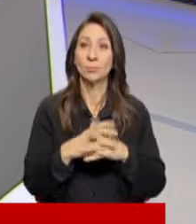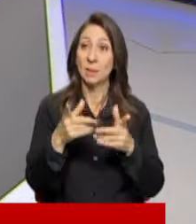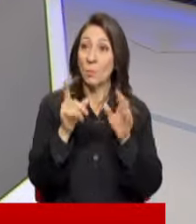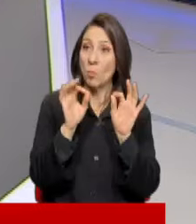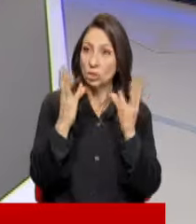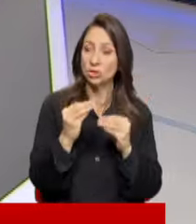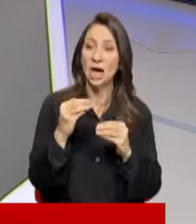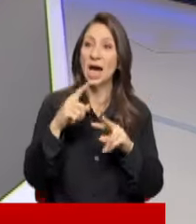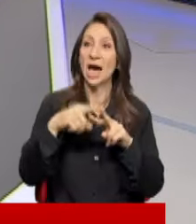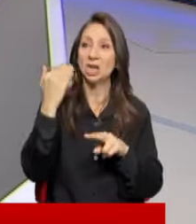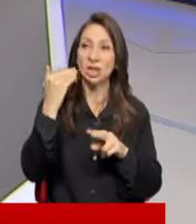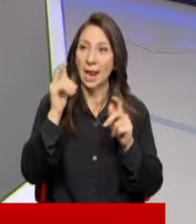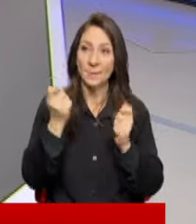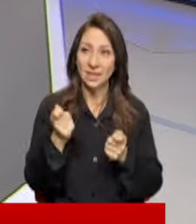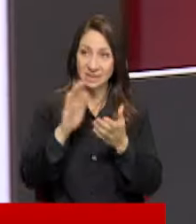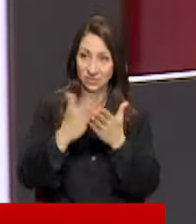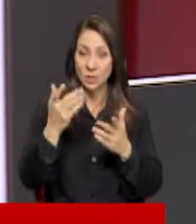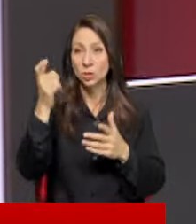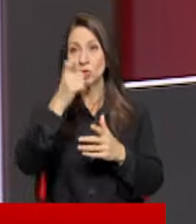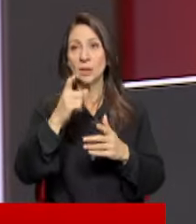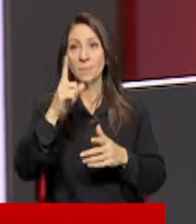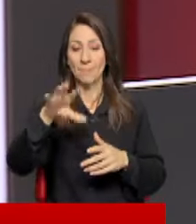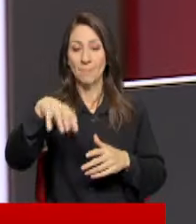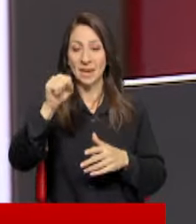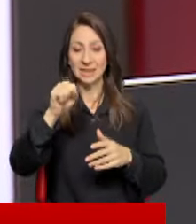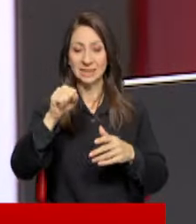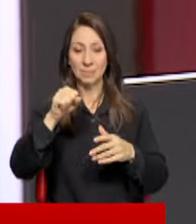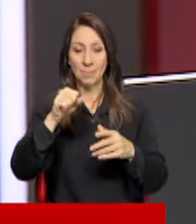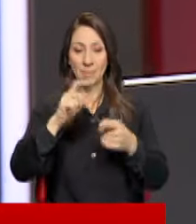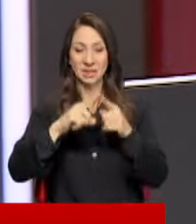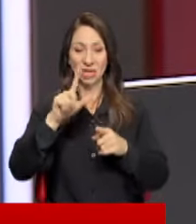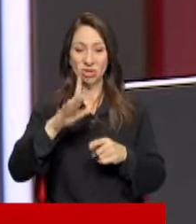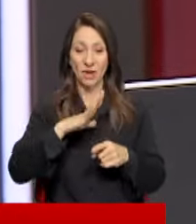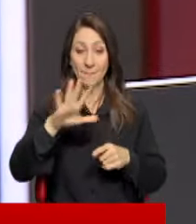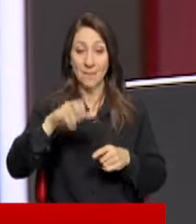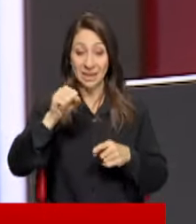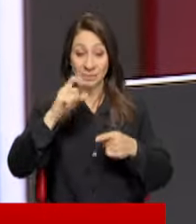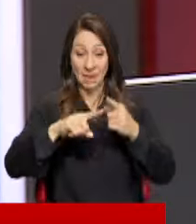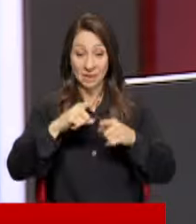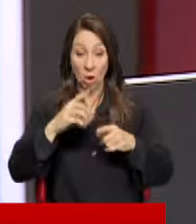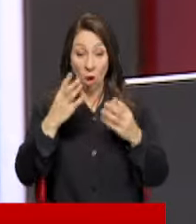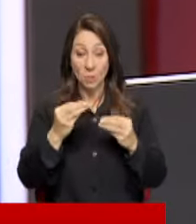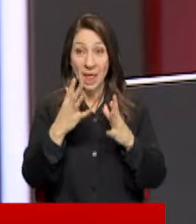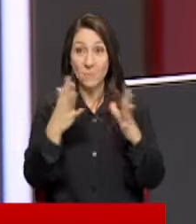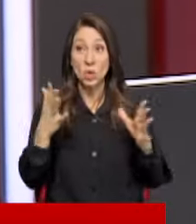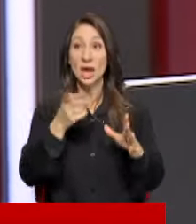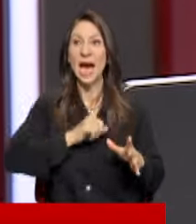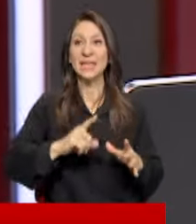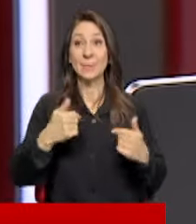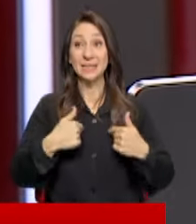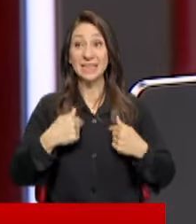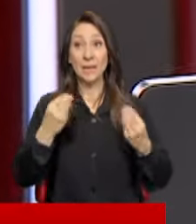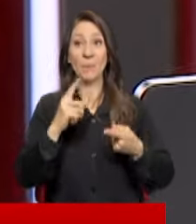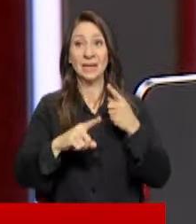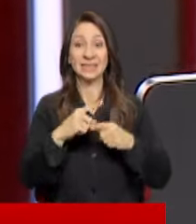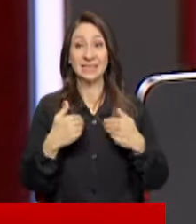durumda Akşener ne yapmalı? İstifa etmeli mi? Şimdi Türkiye'nin bir merkez partiye ihtiyacı var. Ve merkez parti olmanın en büyük adayı biz İYİ